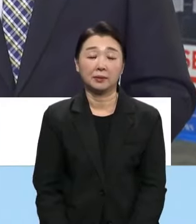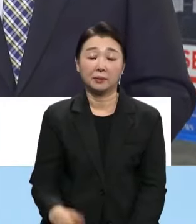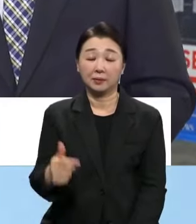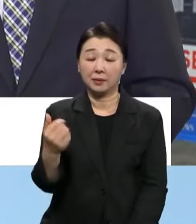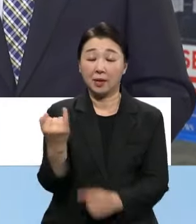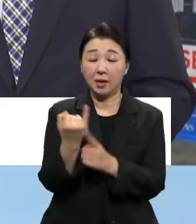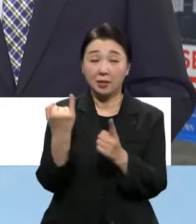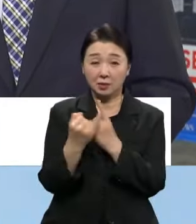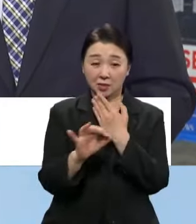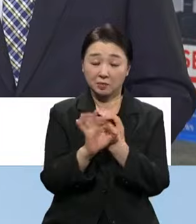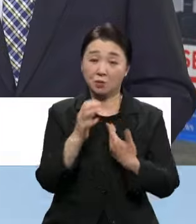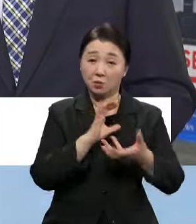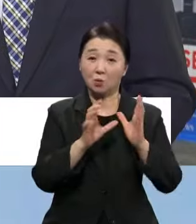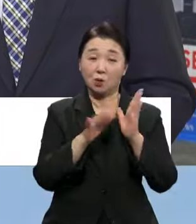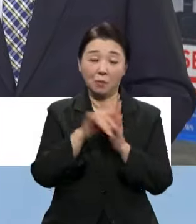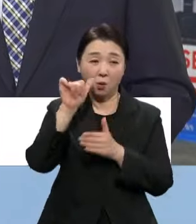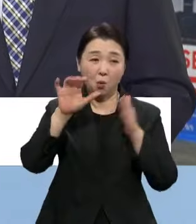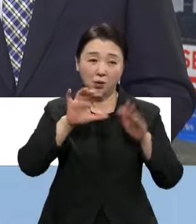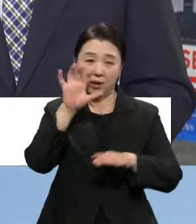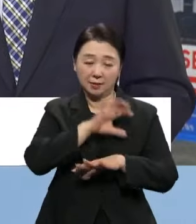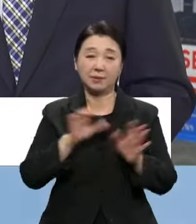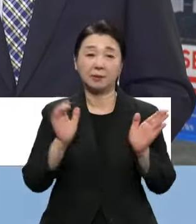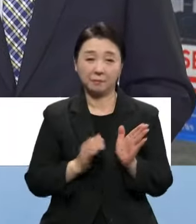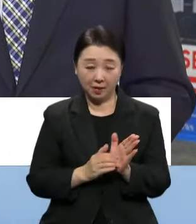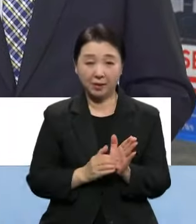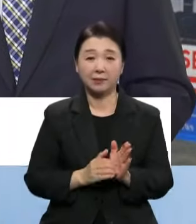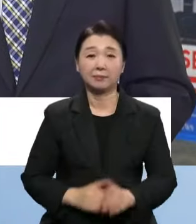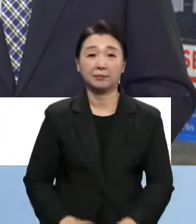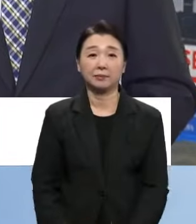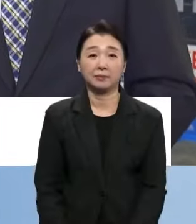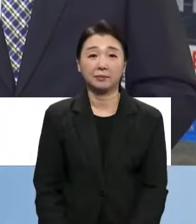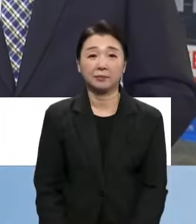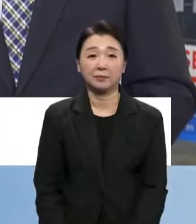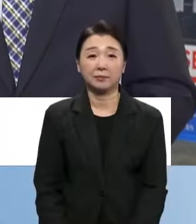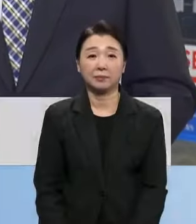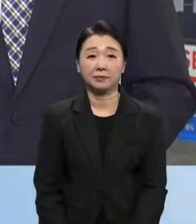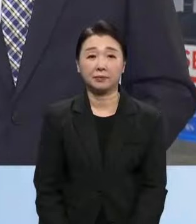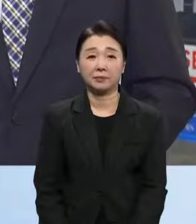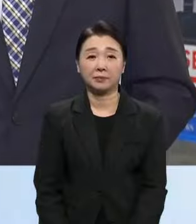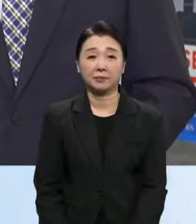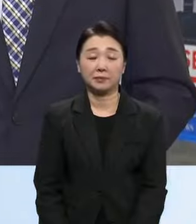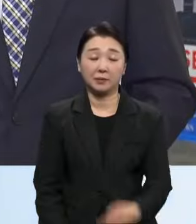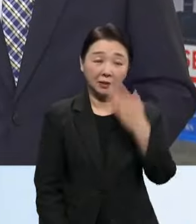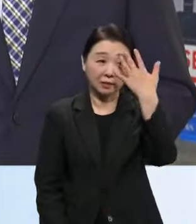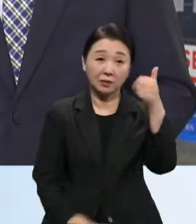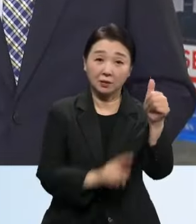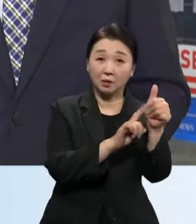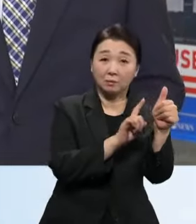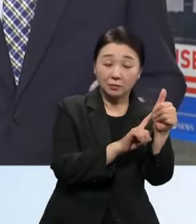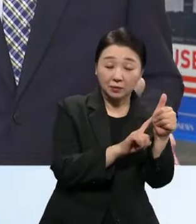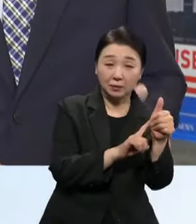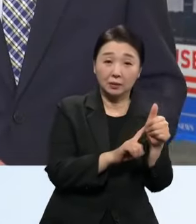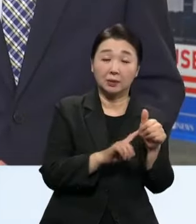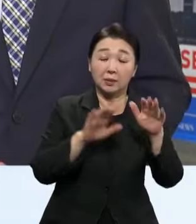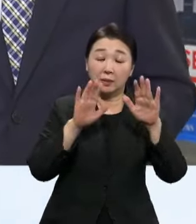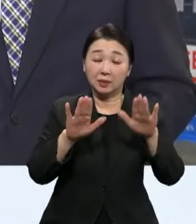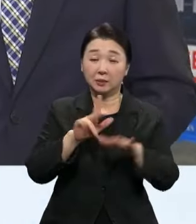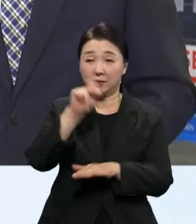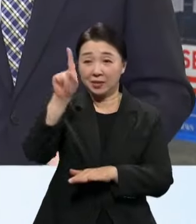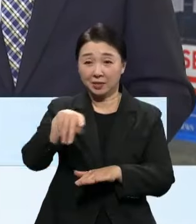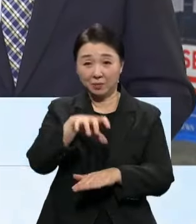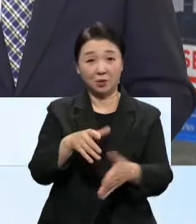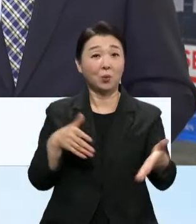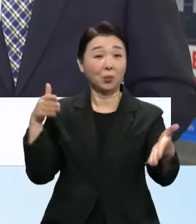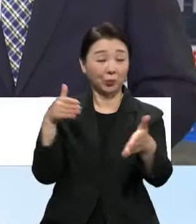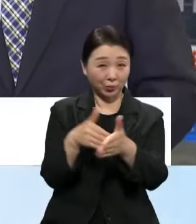모의 토론만 닷새에 걸쳐 했을 정도로 치밀하게 실전 준비를 한 것으로 전해집니다. 반면 트럼프 후보는 지금 막 필라델피아에